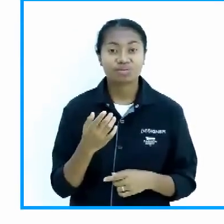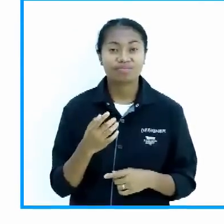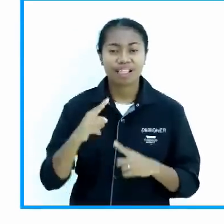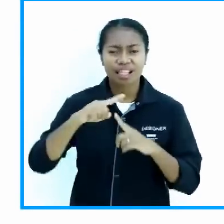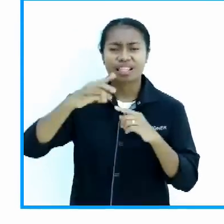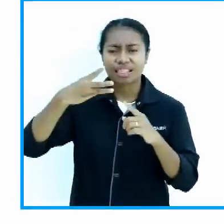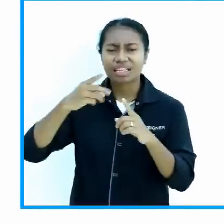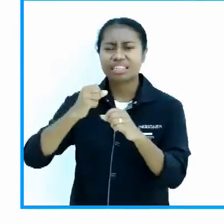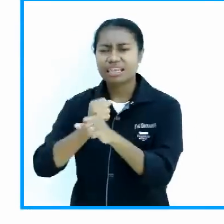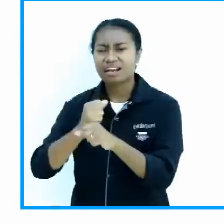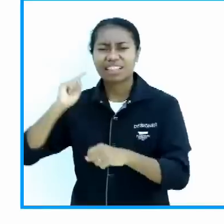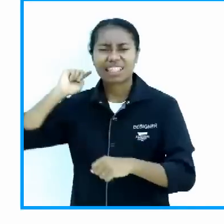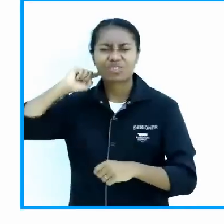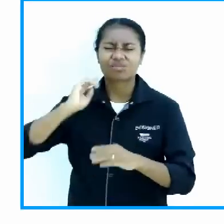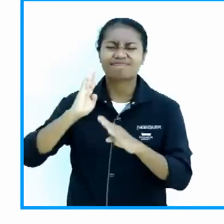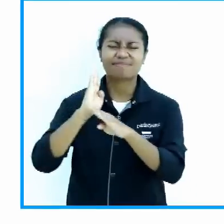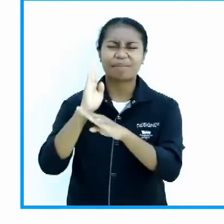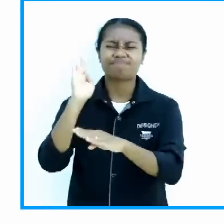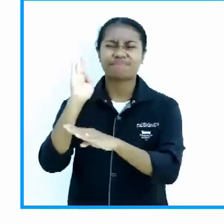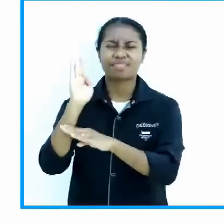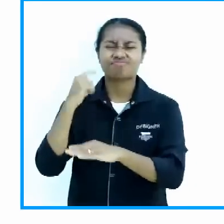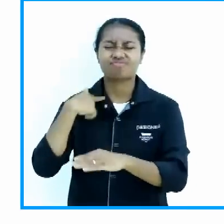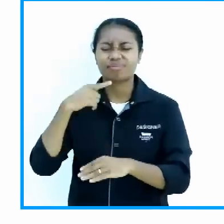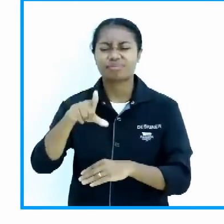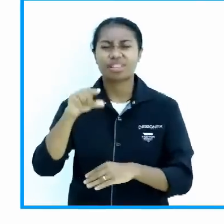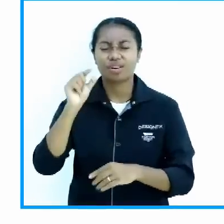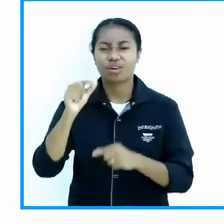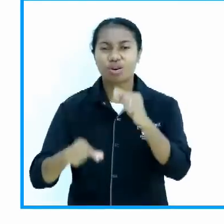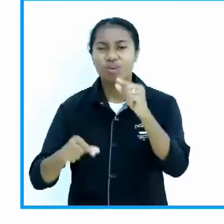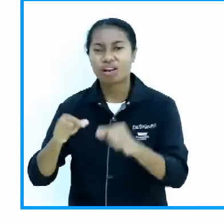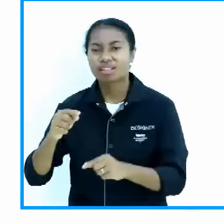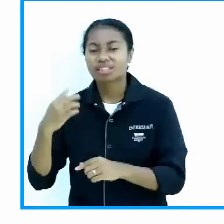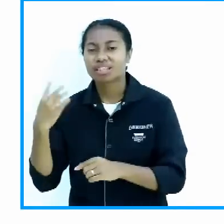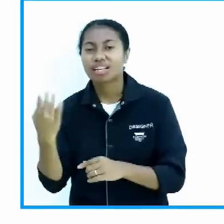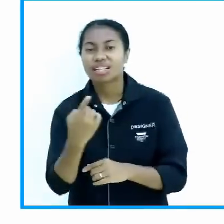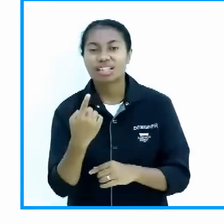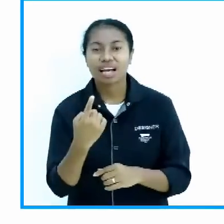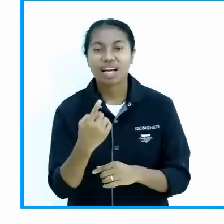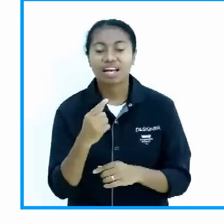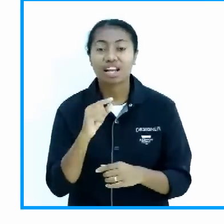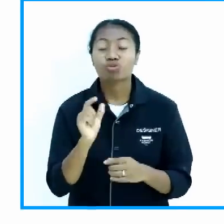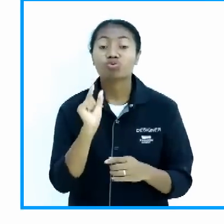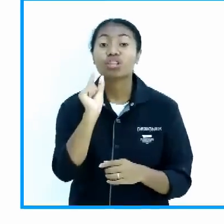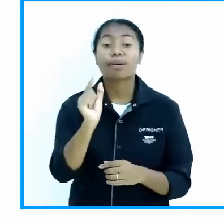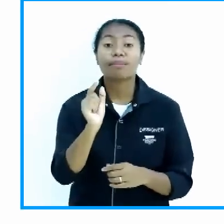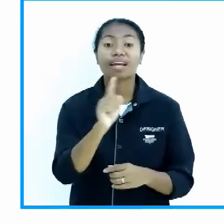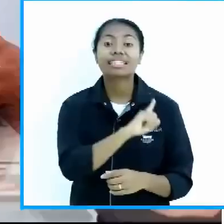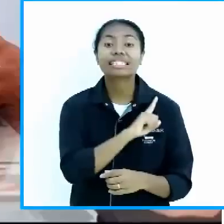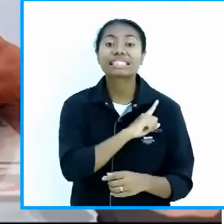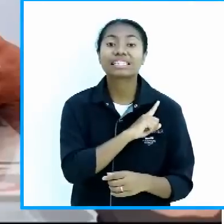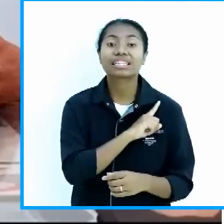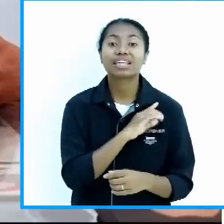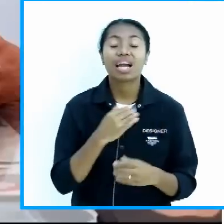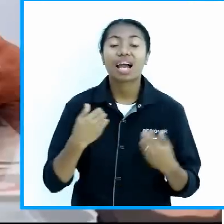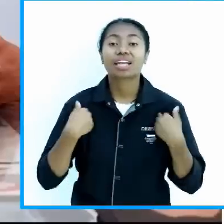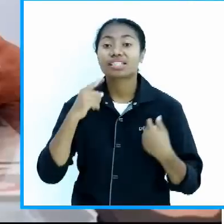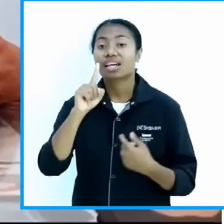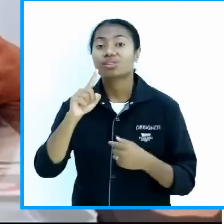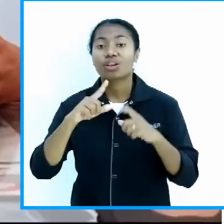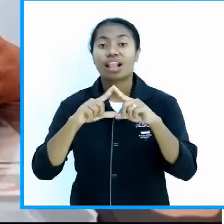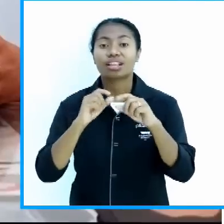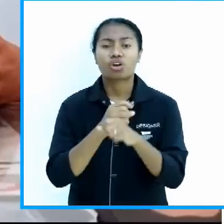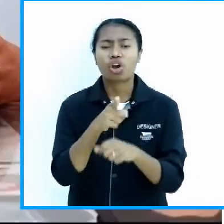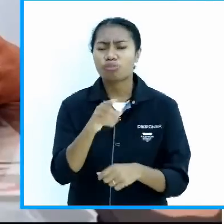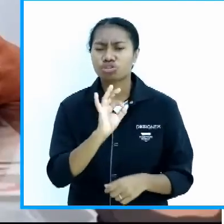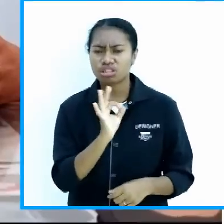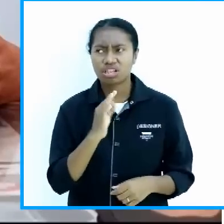memilih membahayakan orang di sekitar kita yang terutama dan juga dirimu sendiri. Nah ini satu lagi, kalau kamu tidak terlalu peduli dengan